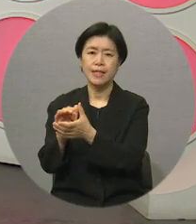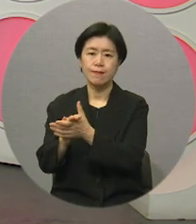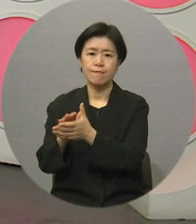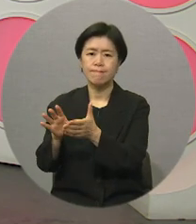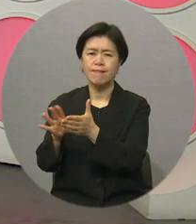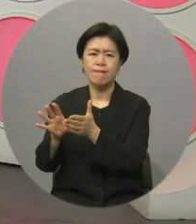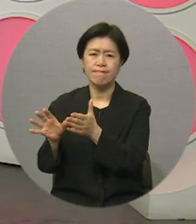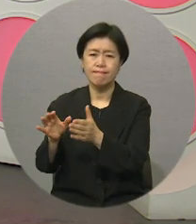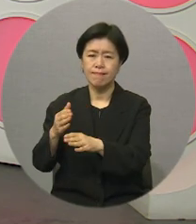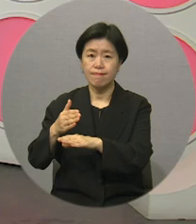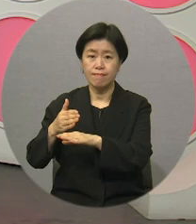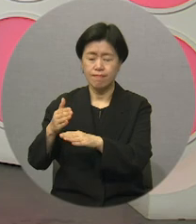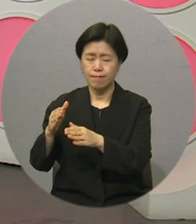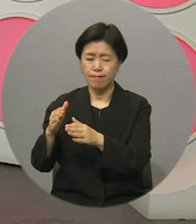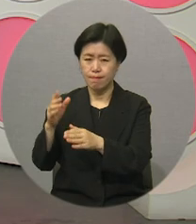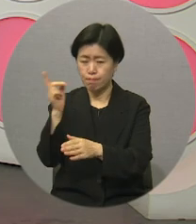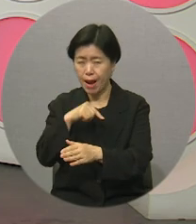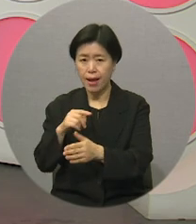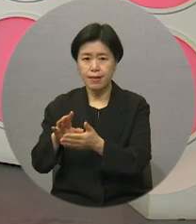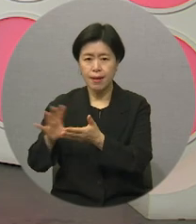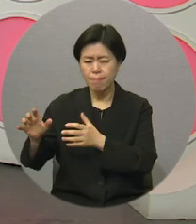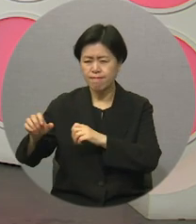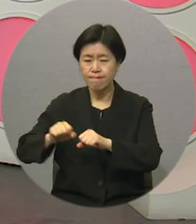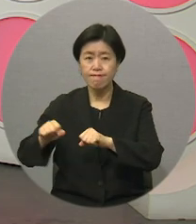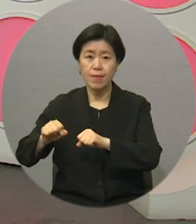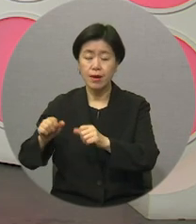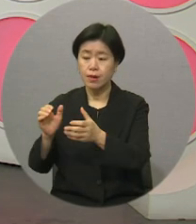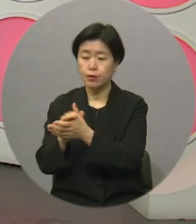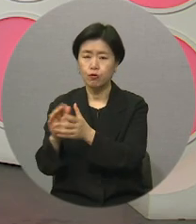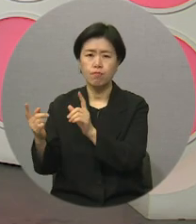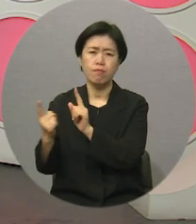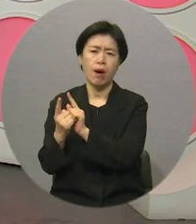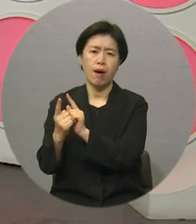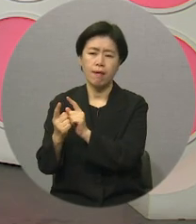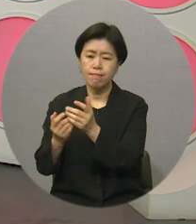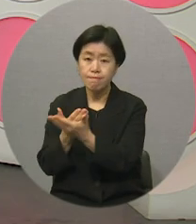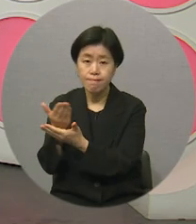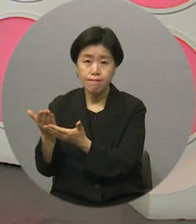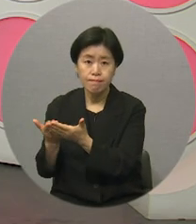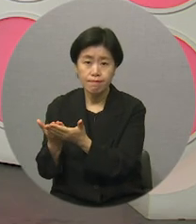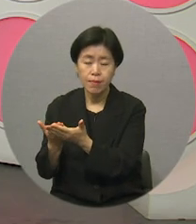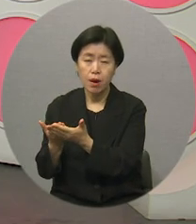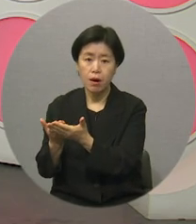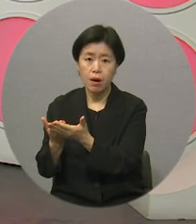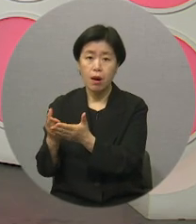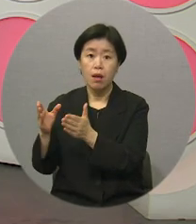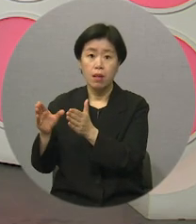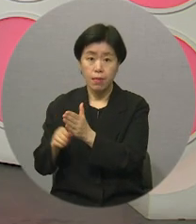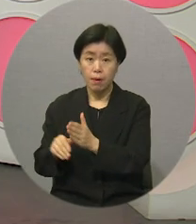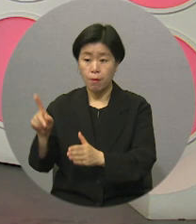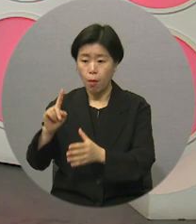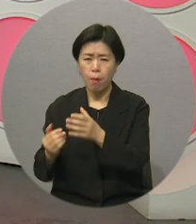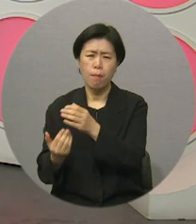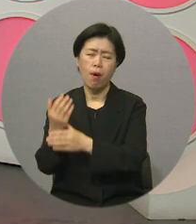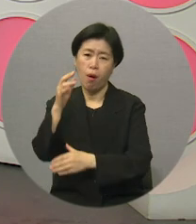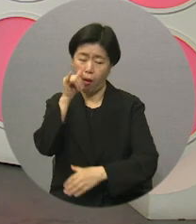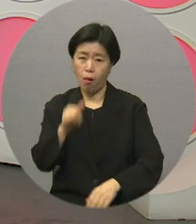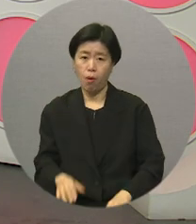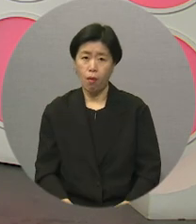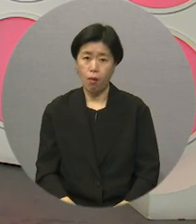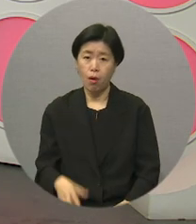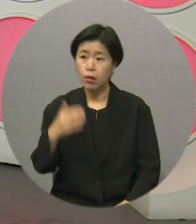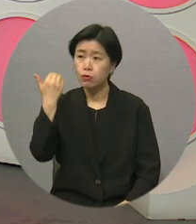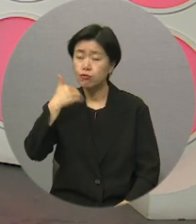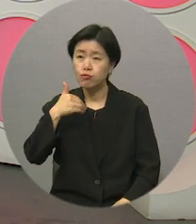어울렸습니다. 그러던 어느 날 한 학생을 크게 다치게 해서 경찰서까지 가고 말았습니다. 피해